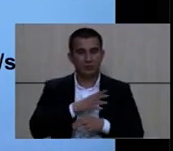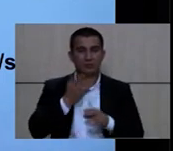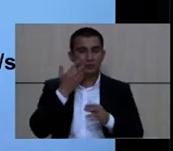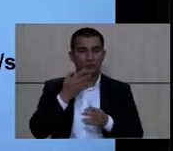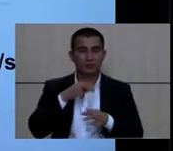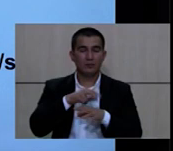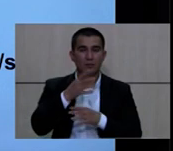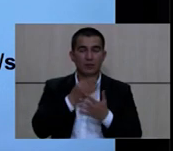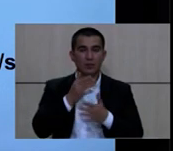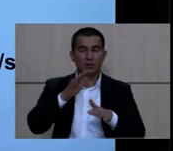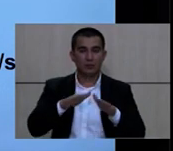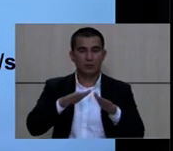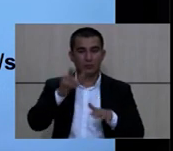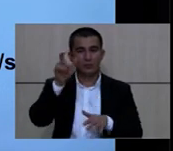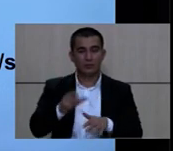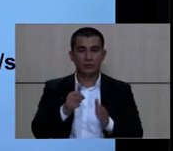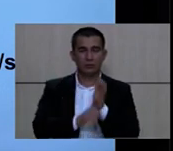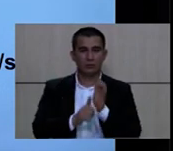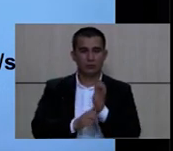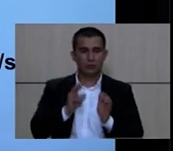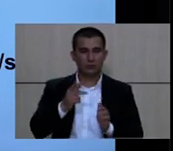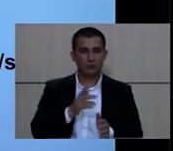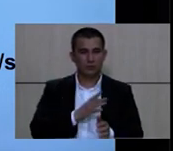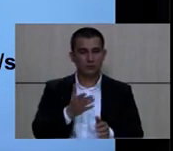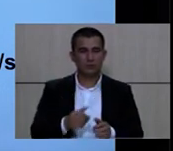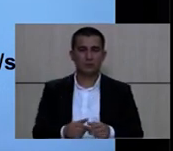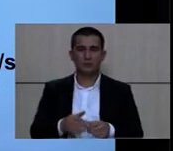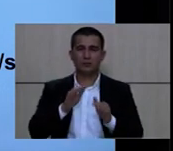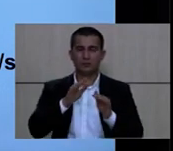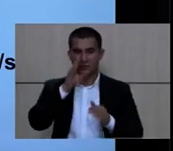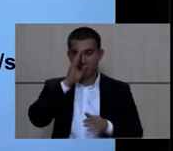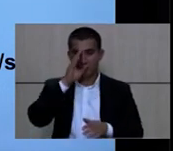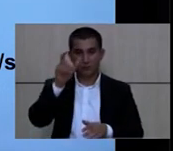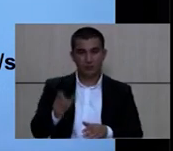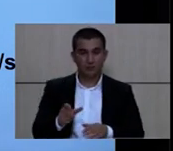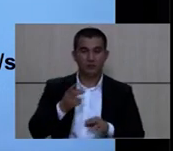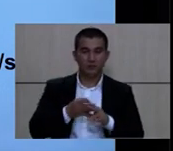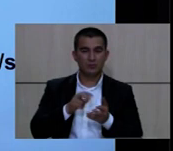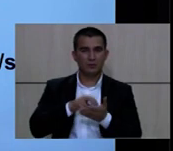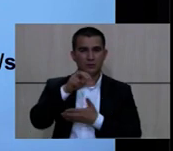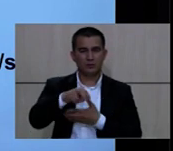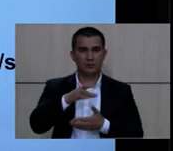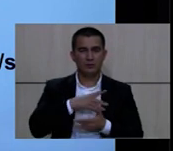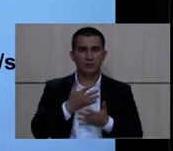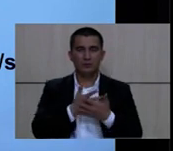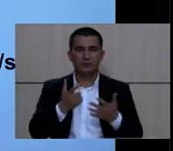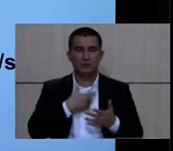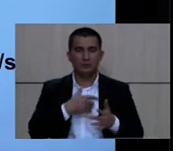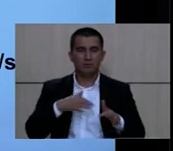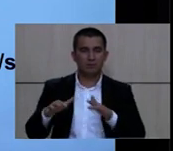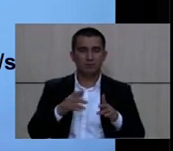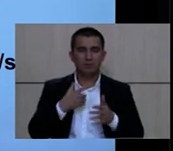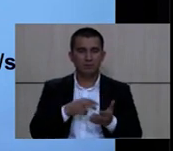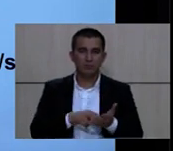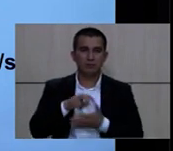Bolaning massasi berilgan 60 kg'ga teng. Bola qayiqdan sakragandan so'ng reaktiv harakat qonuni bu